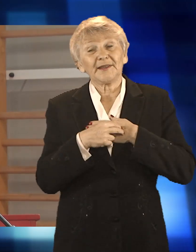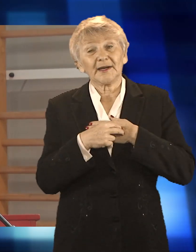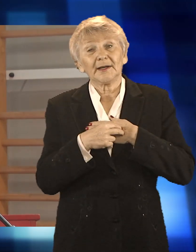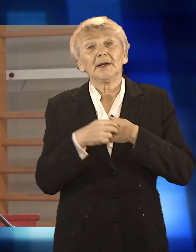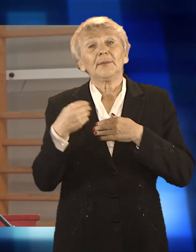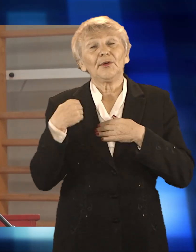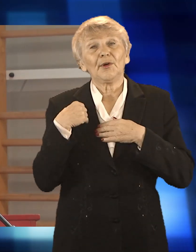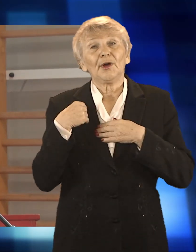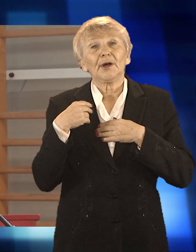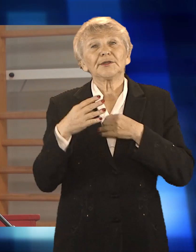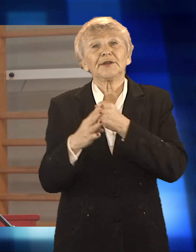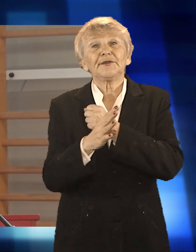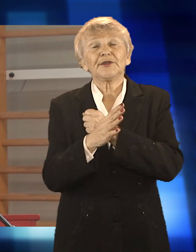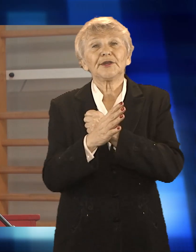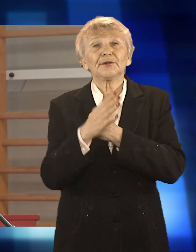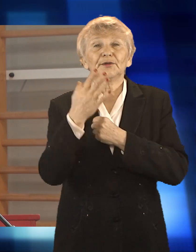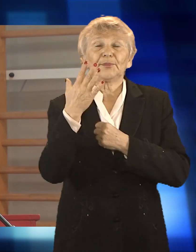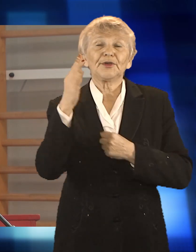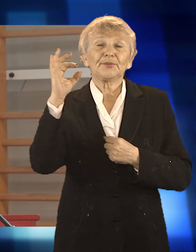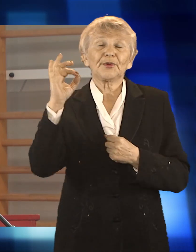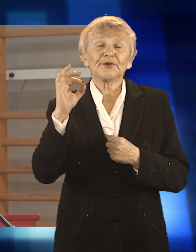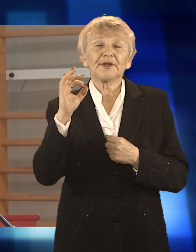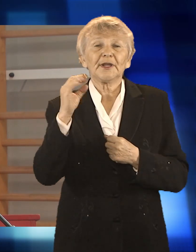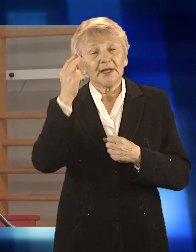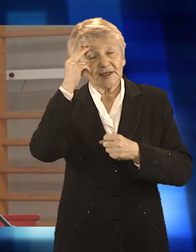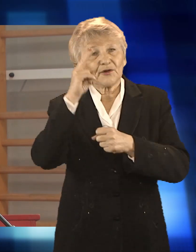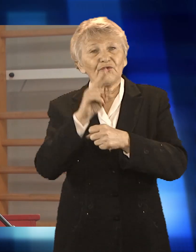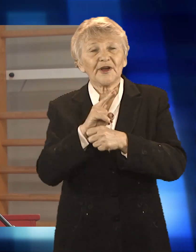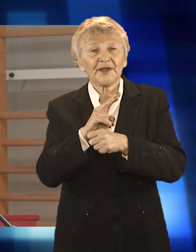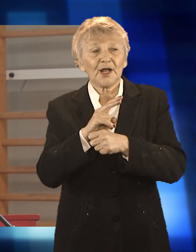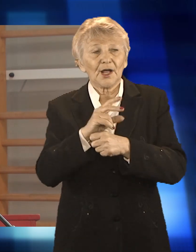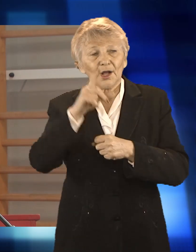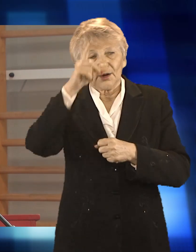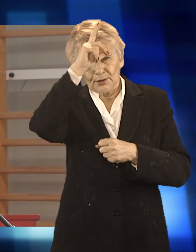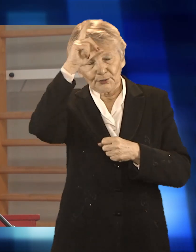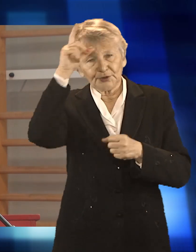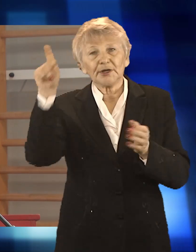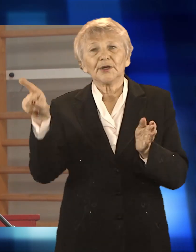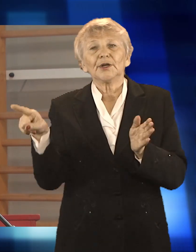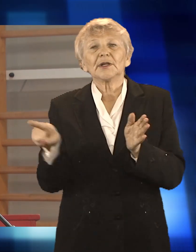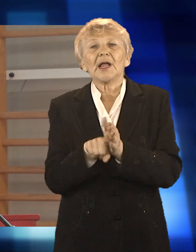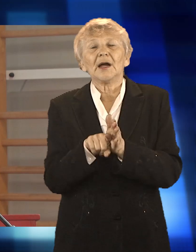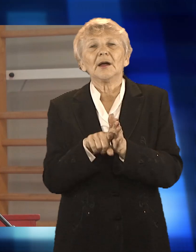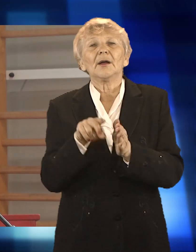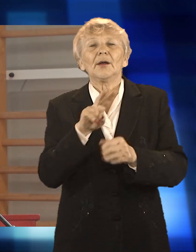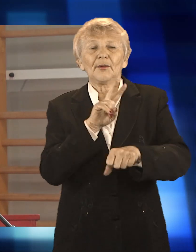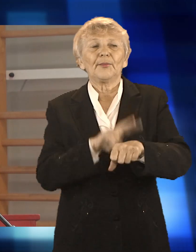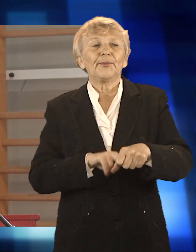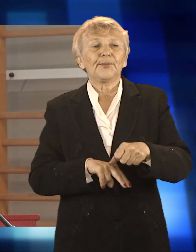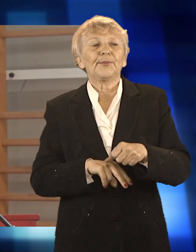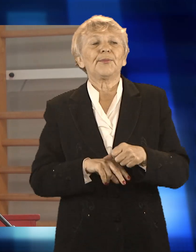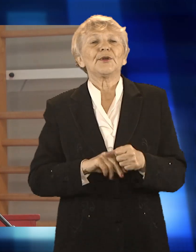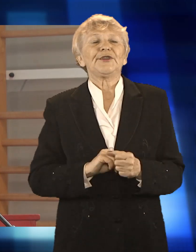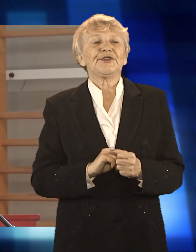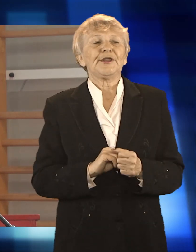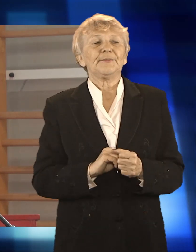i pracownicy polskiej policji. Bo bez tej pracy, takiej u podstaw, nie byłoby takiego dobrego wyniku i takiego dużego kredytu zaufania,